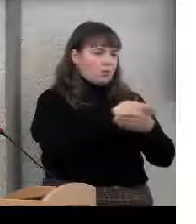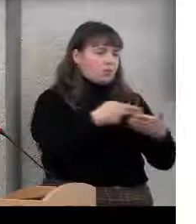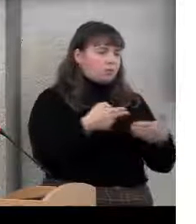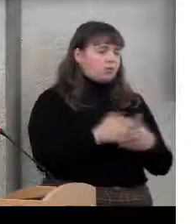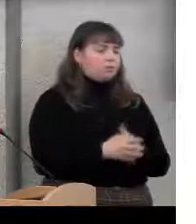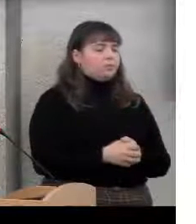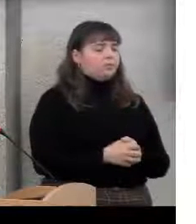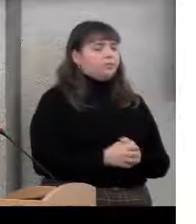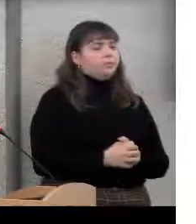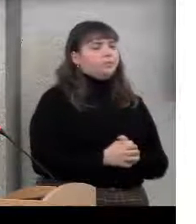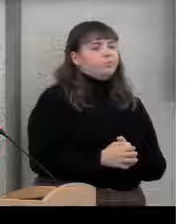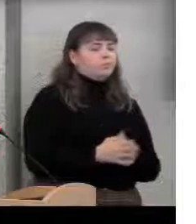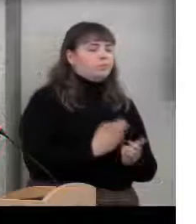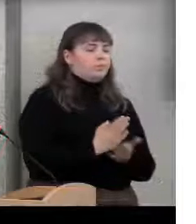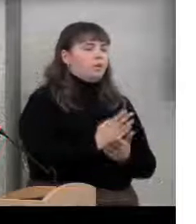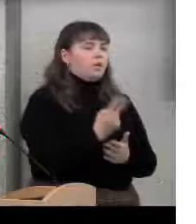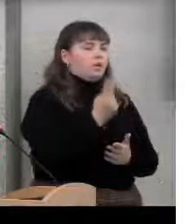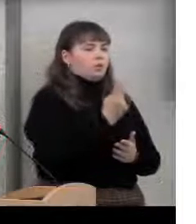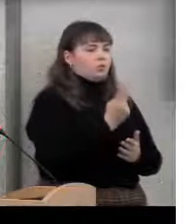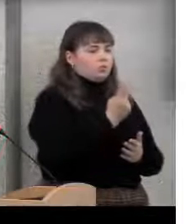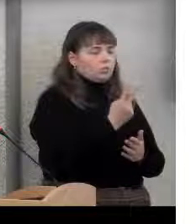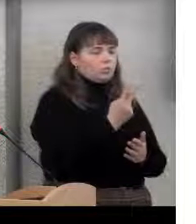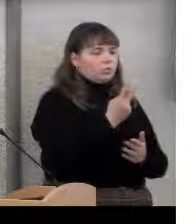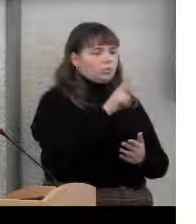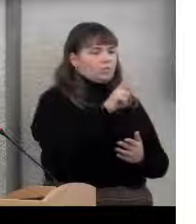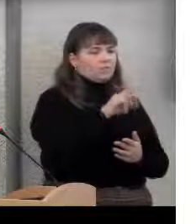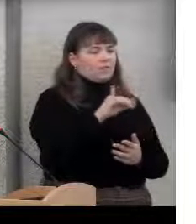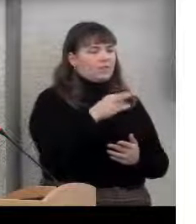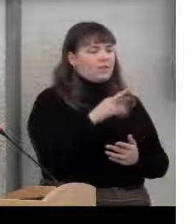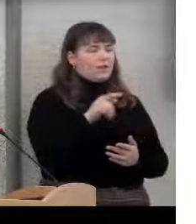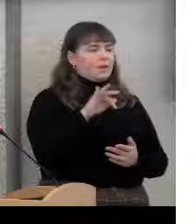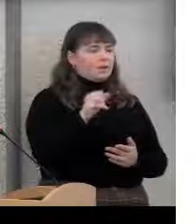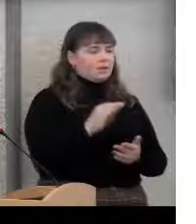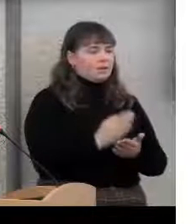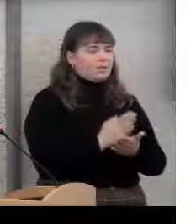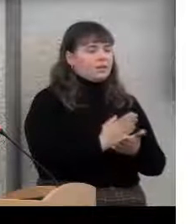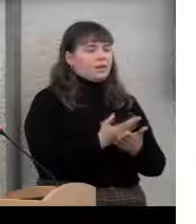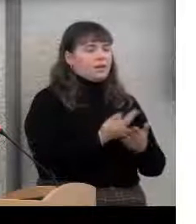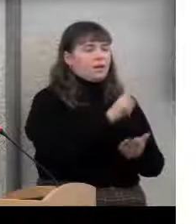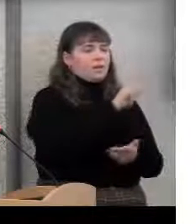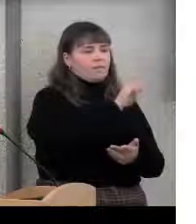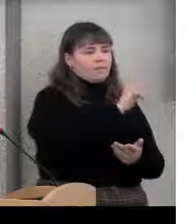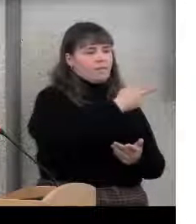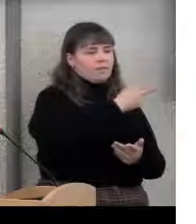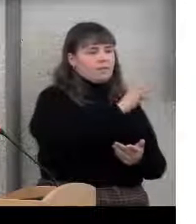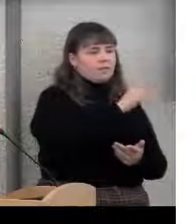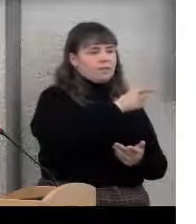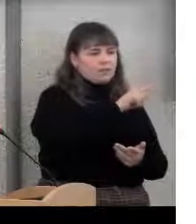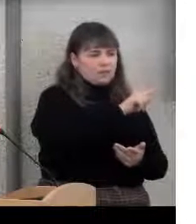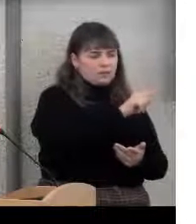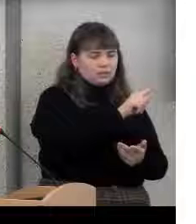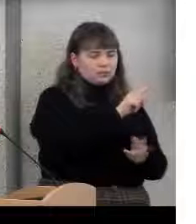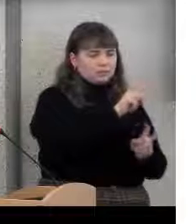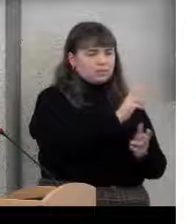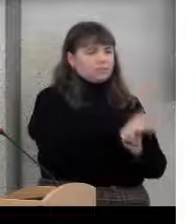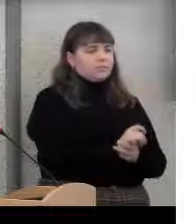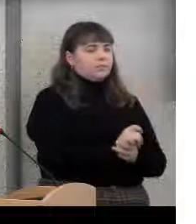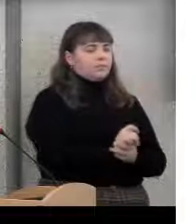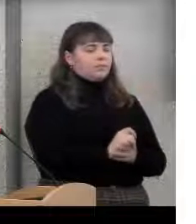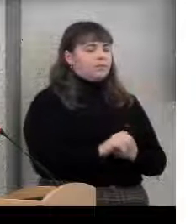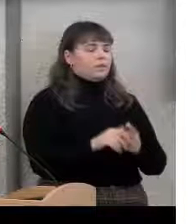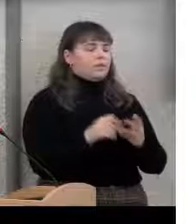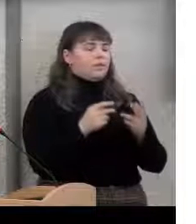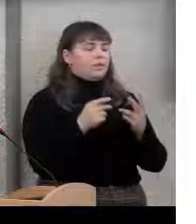du vienaragius, tai yra Vinted, 2019 metais tapęs vienaragiu ir šiemet Nord